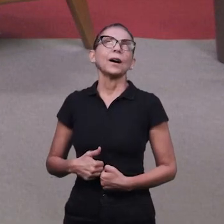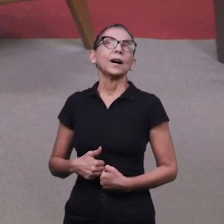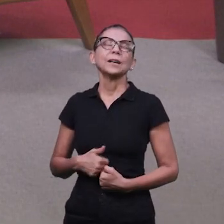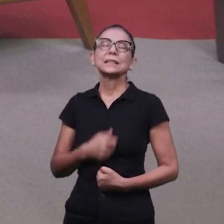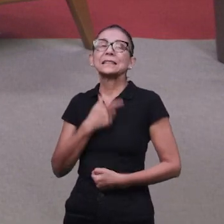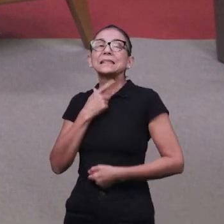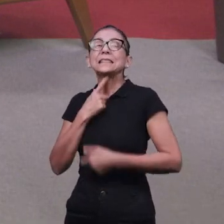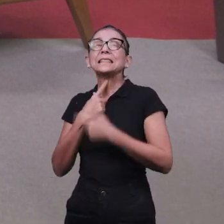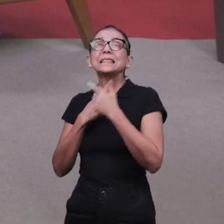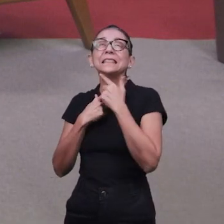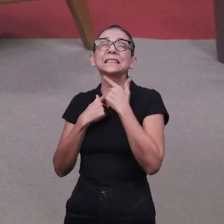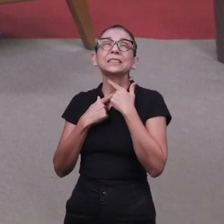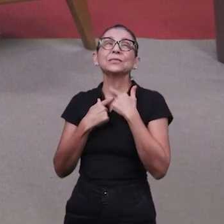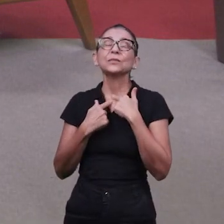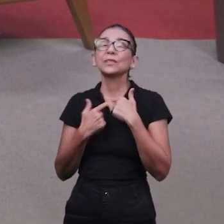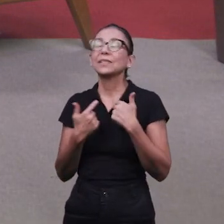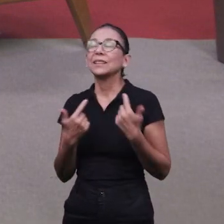pas?